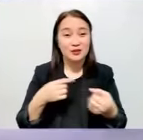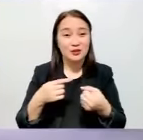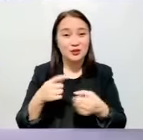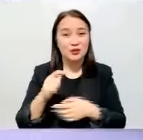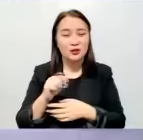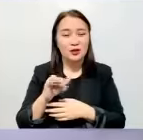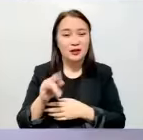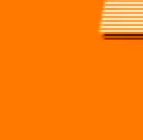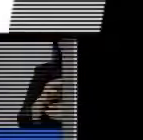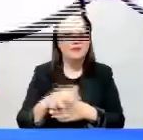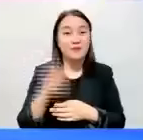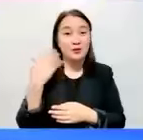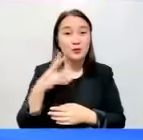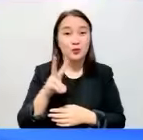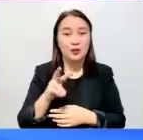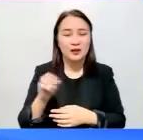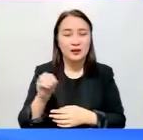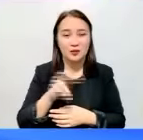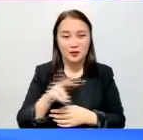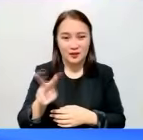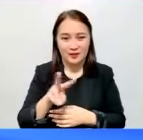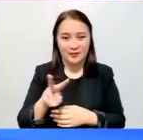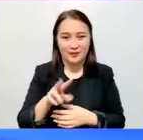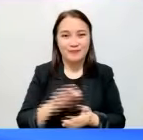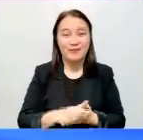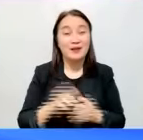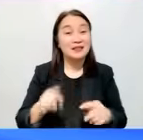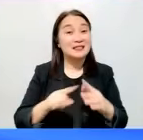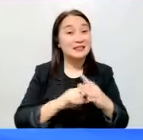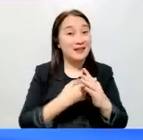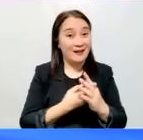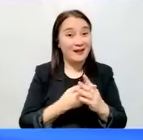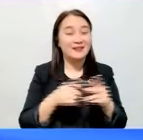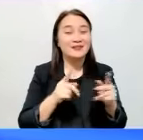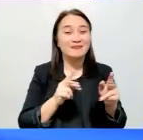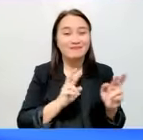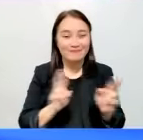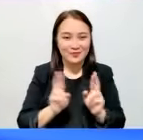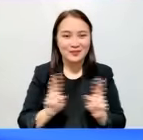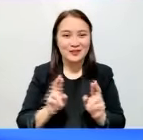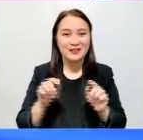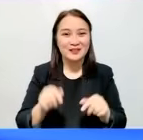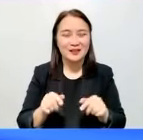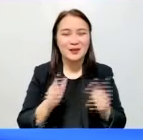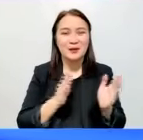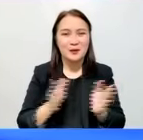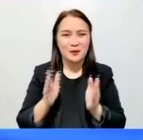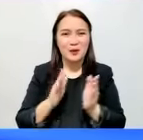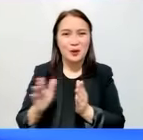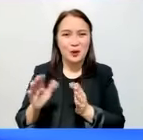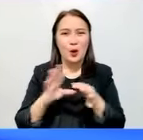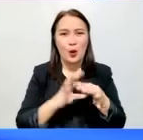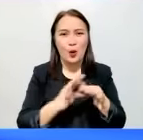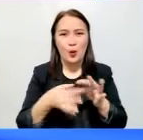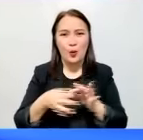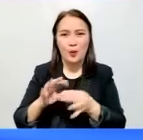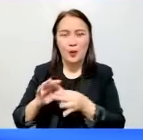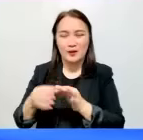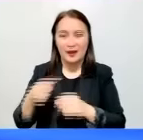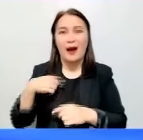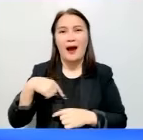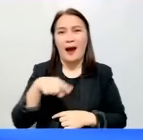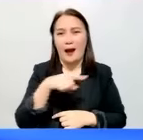2022. At ito ang umpisa ng preparations ni EJ para sa Olympics at siguradong asa likod niya tayong lahat